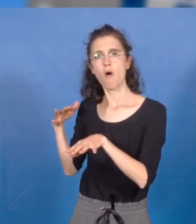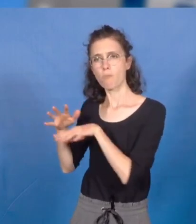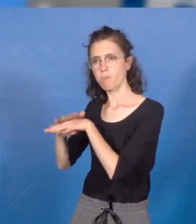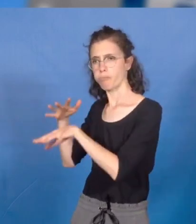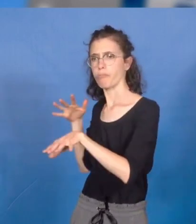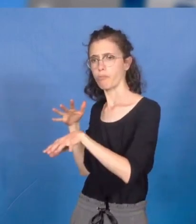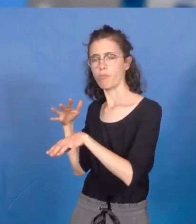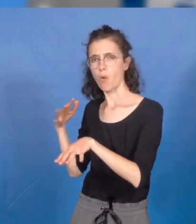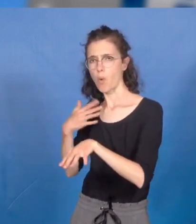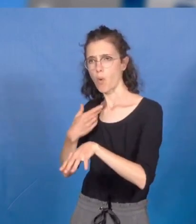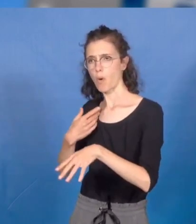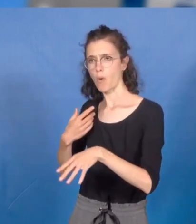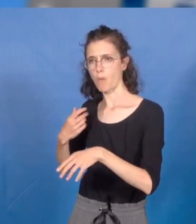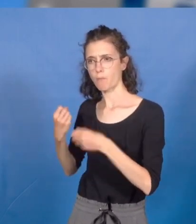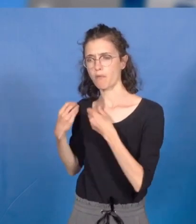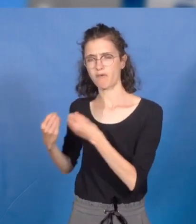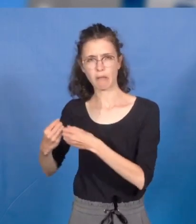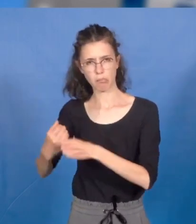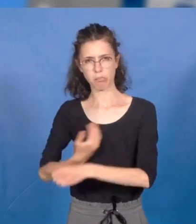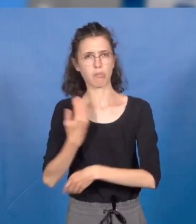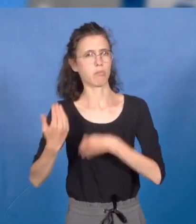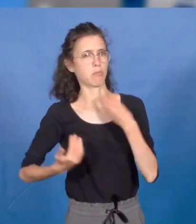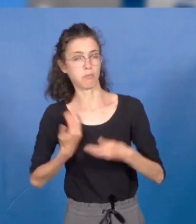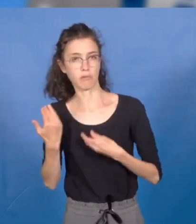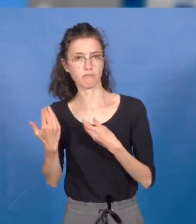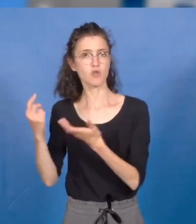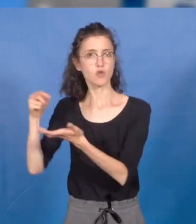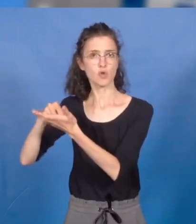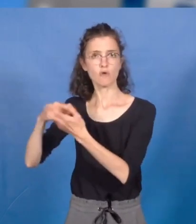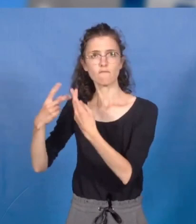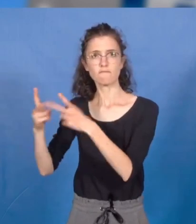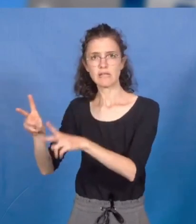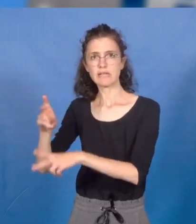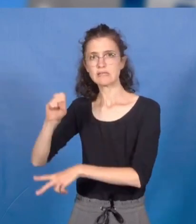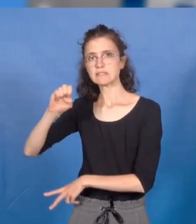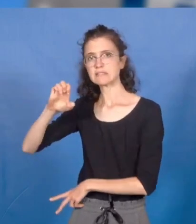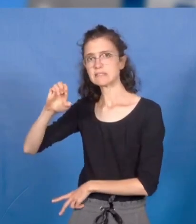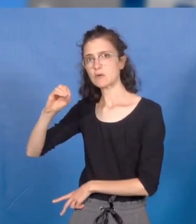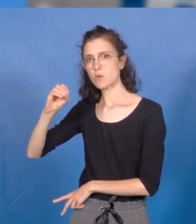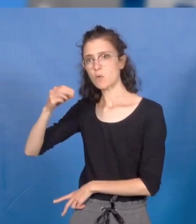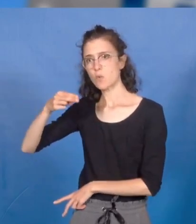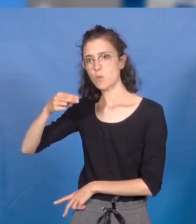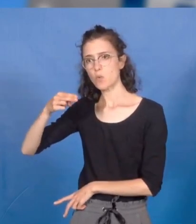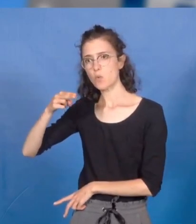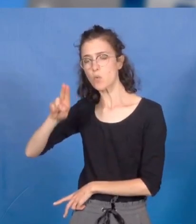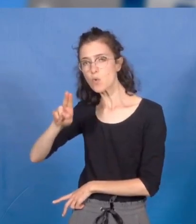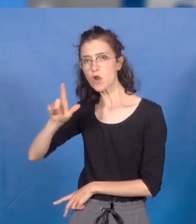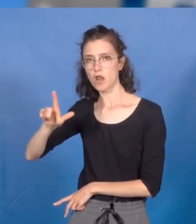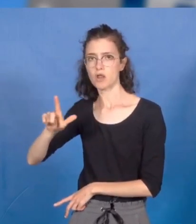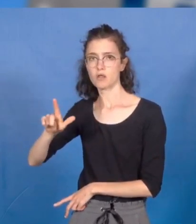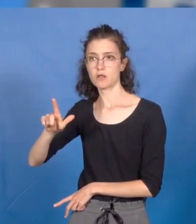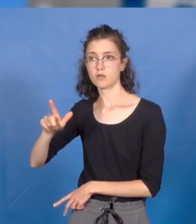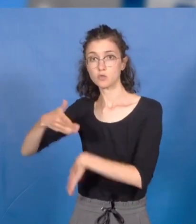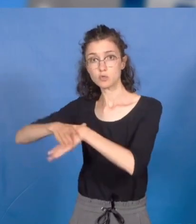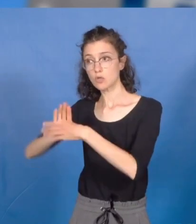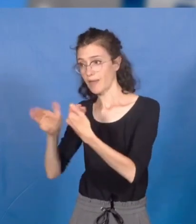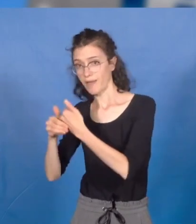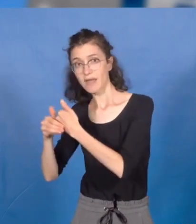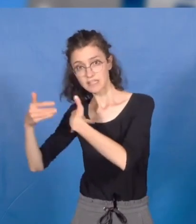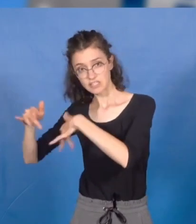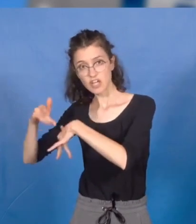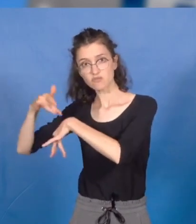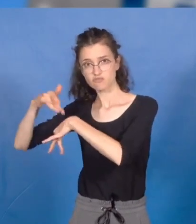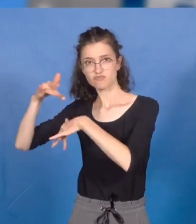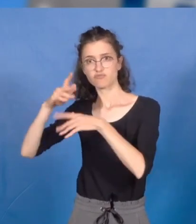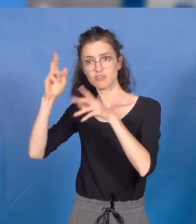même que la ville de Séoul s'était équipée de caméras de vidéosurveillance algorithmique pour justement anticiper et gérer ce genre